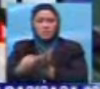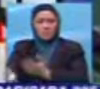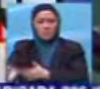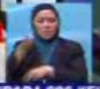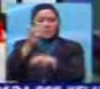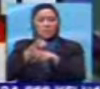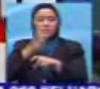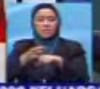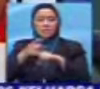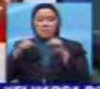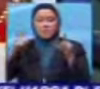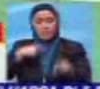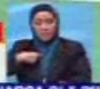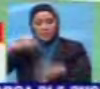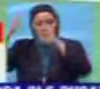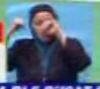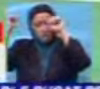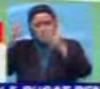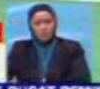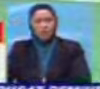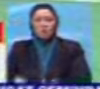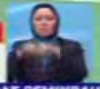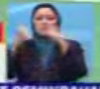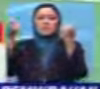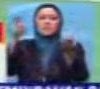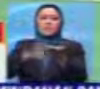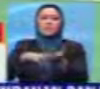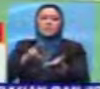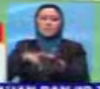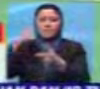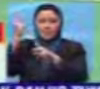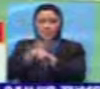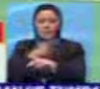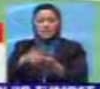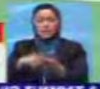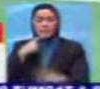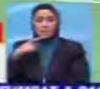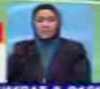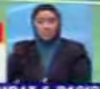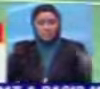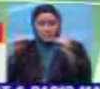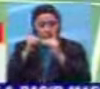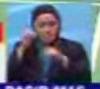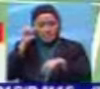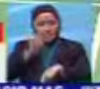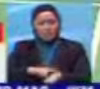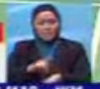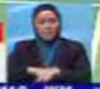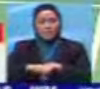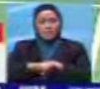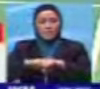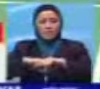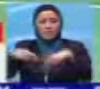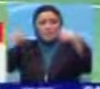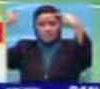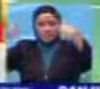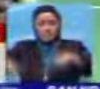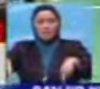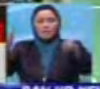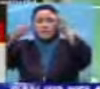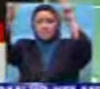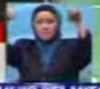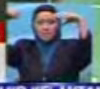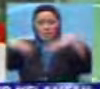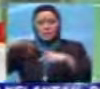I harap saya boleh pecah rekod. Beliau ditemui pada kejohanan SS Purple League di Stadium Badminton Ceras. Chong Wei